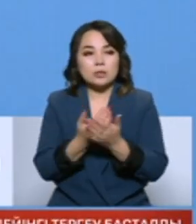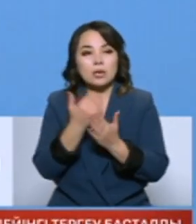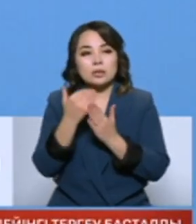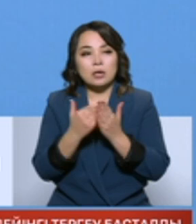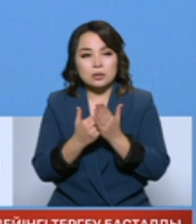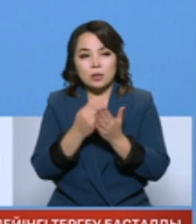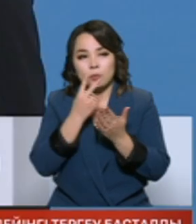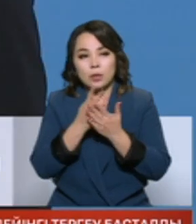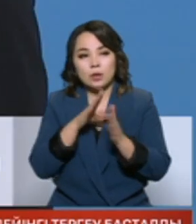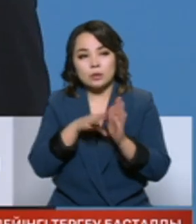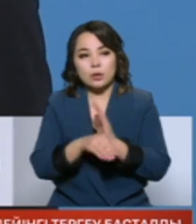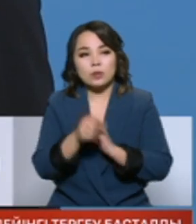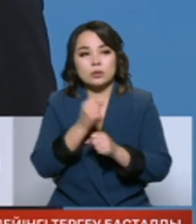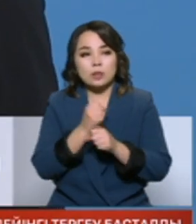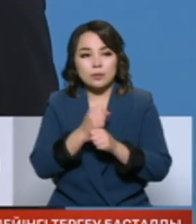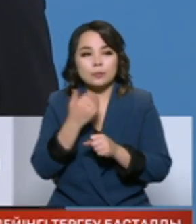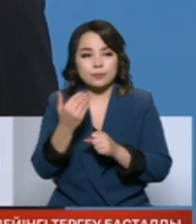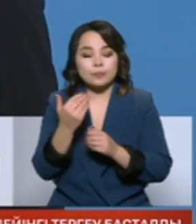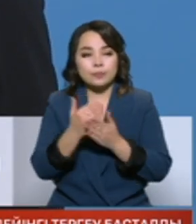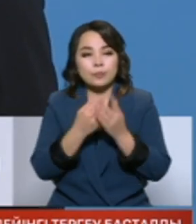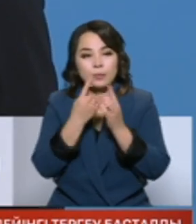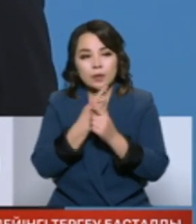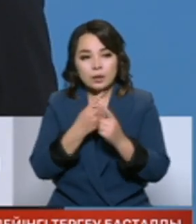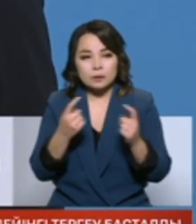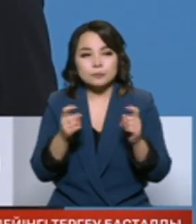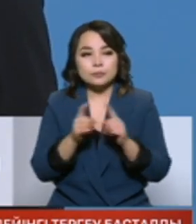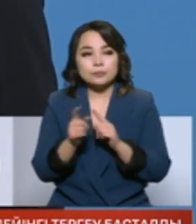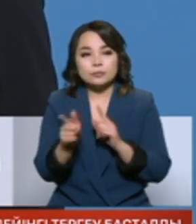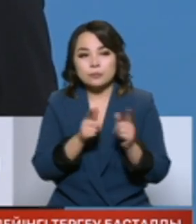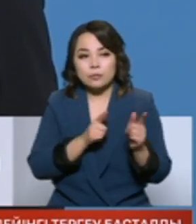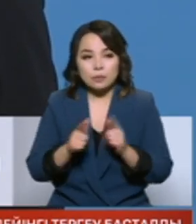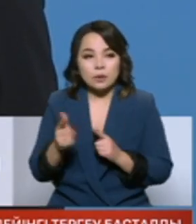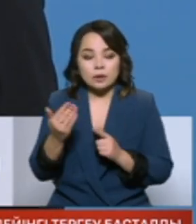іске қосылды. Ақпараттық жүйе дерекқоры